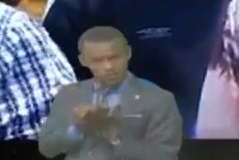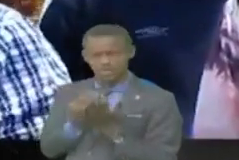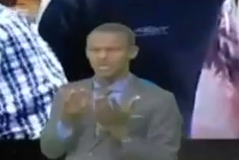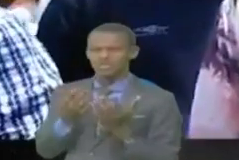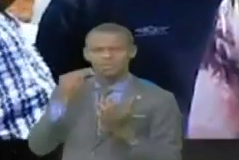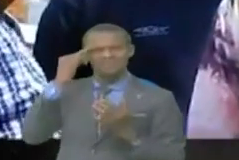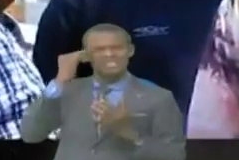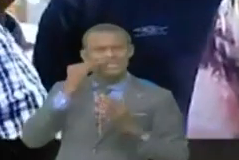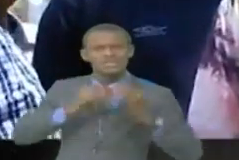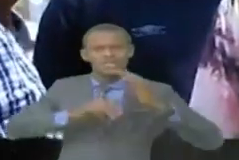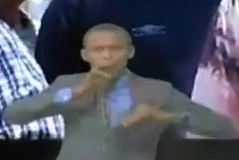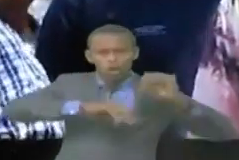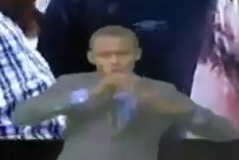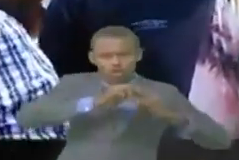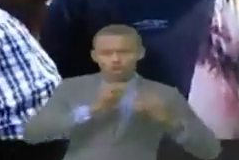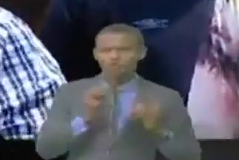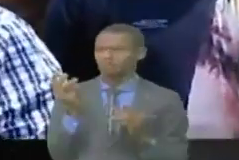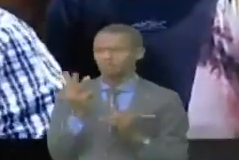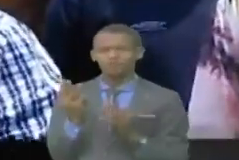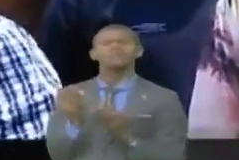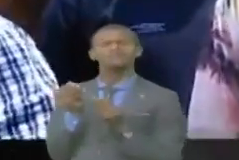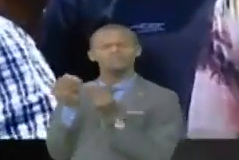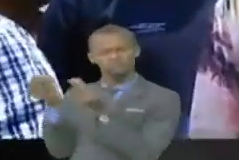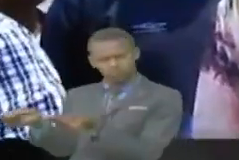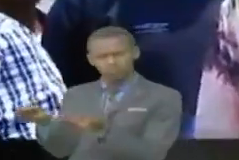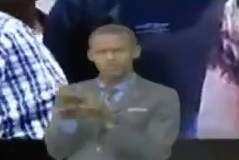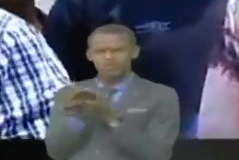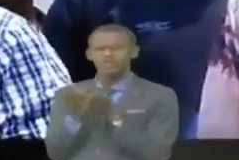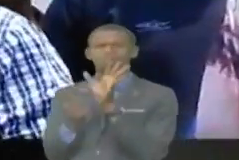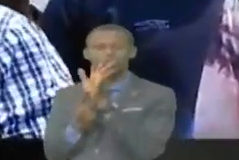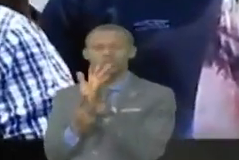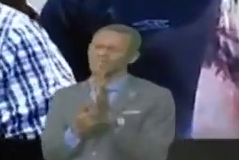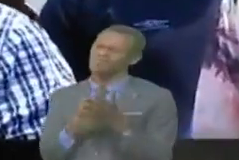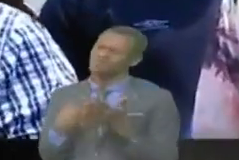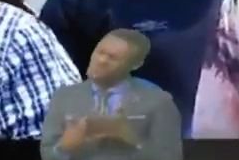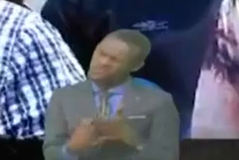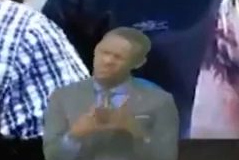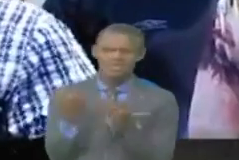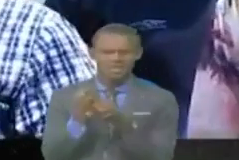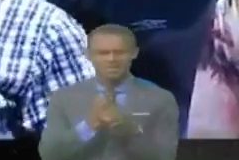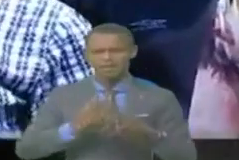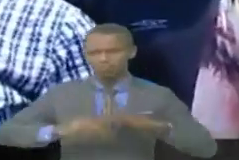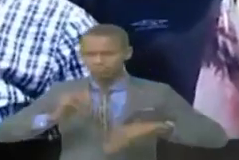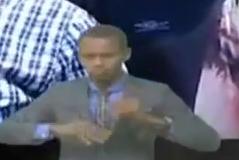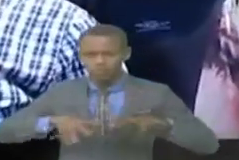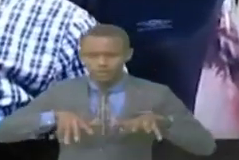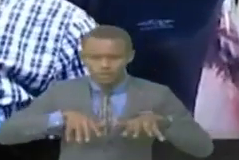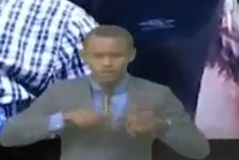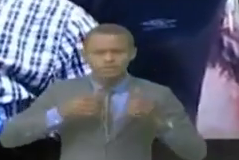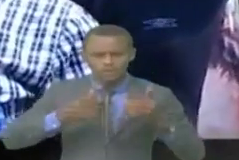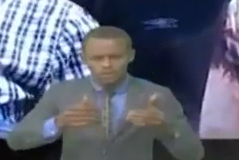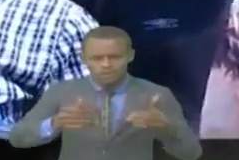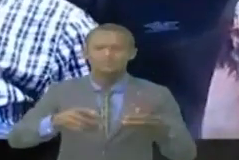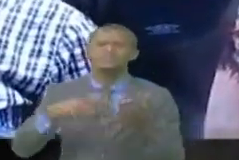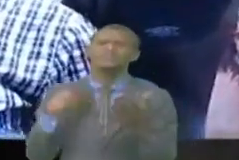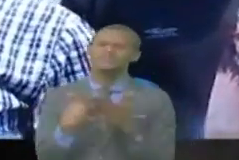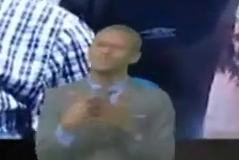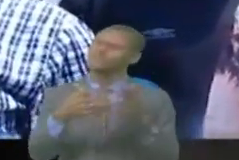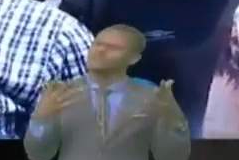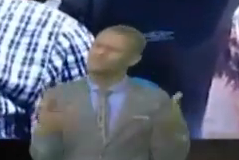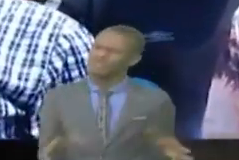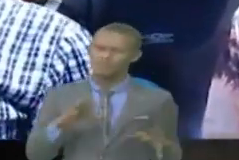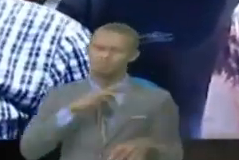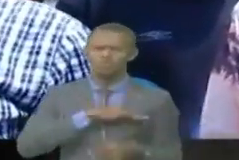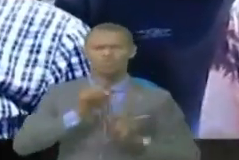ITPR, afin que ce travail qui a si bien commencé puisse se terminer pour le plus grand bien